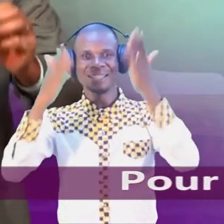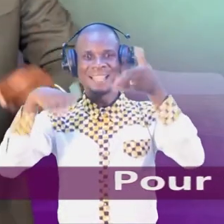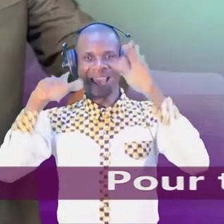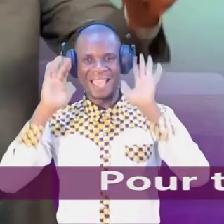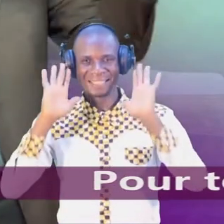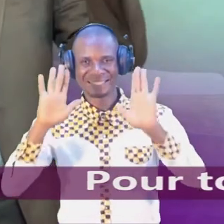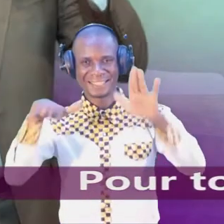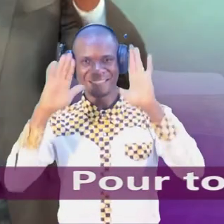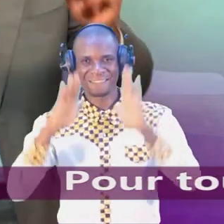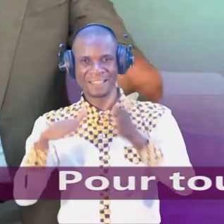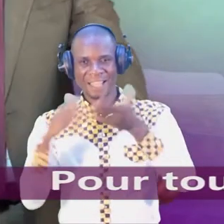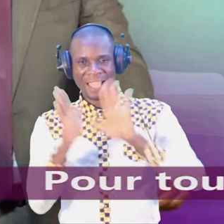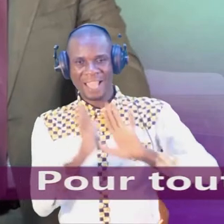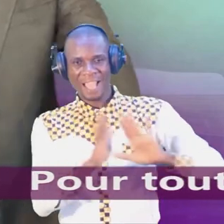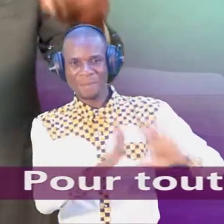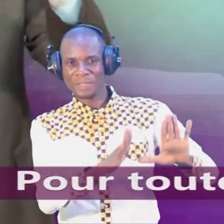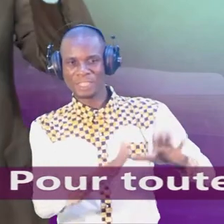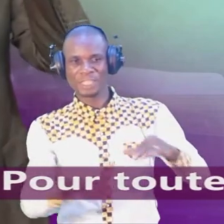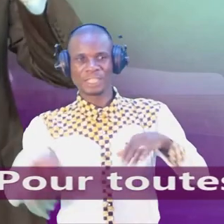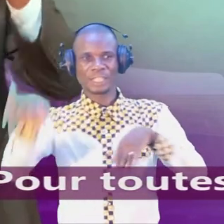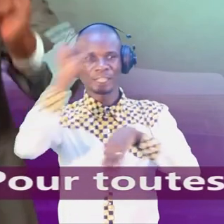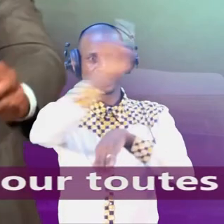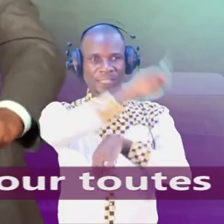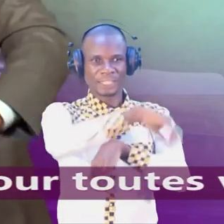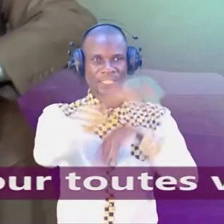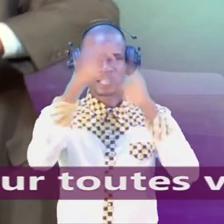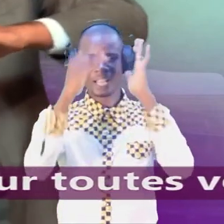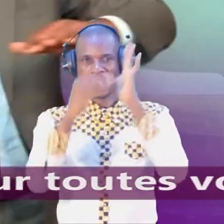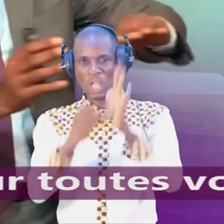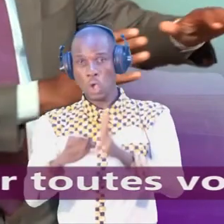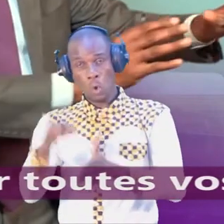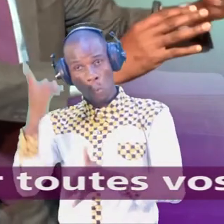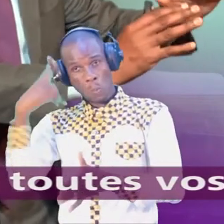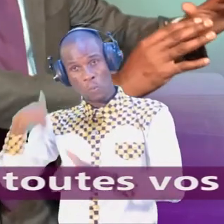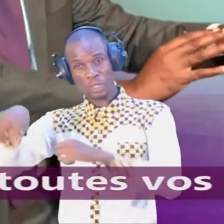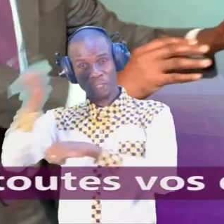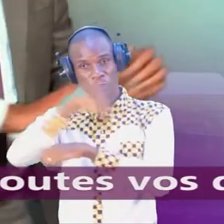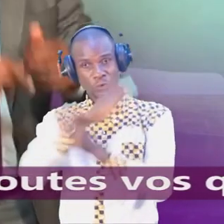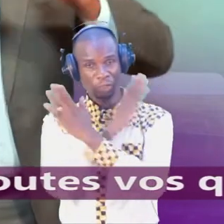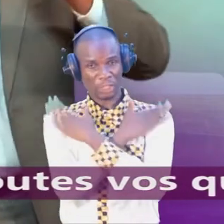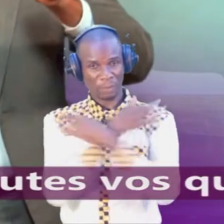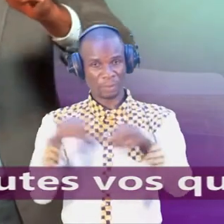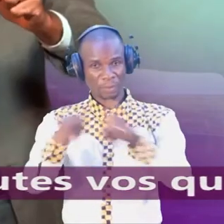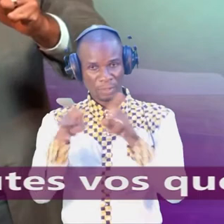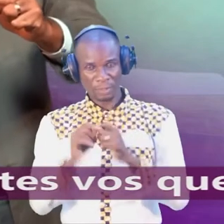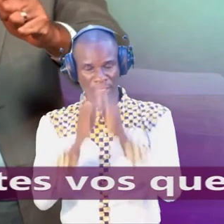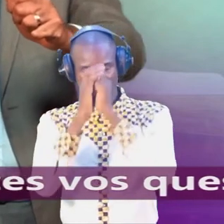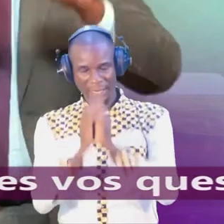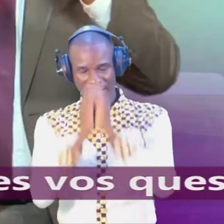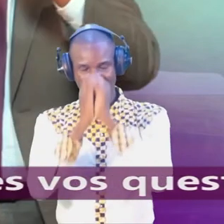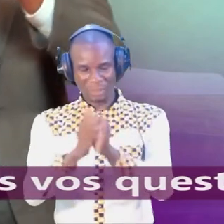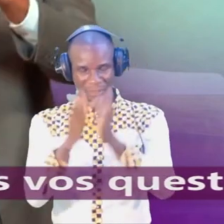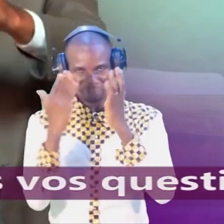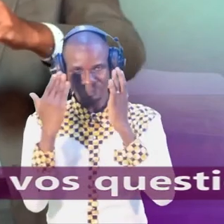nasema Bwana alibariki na kutakasa na kuweka kando siku ya